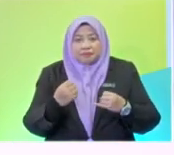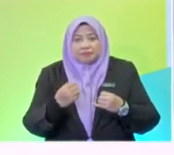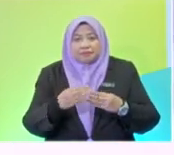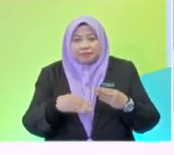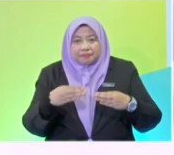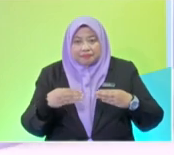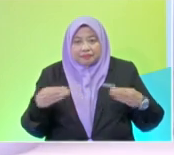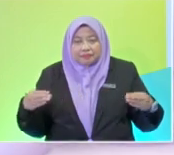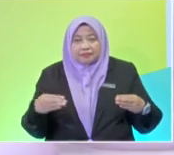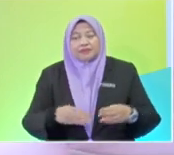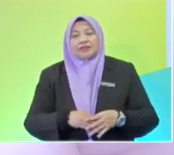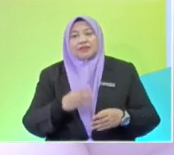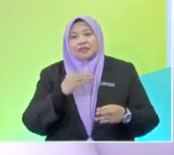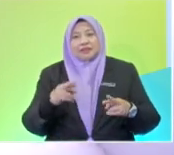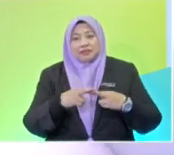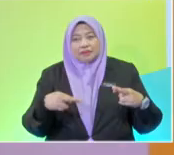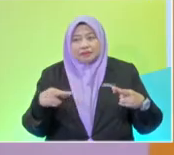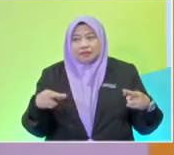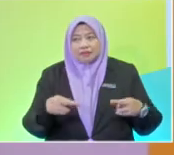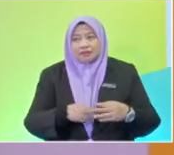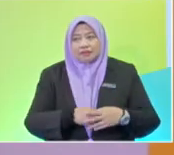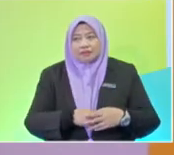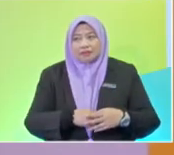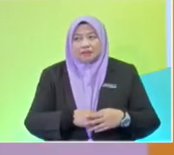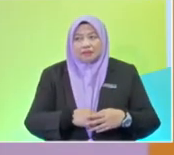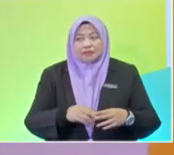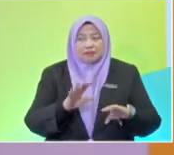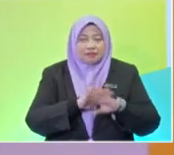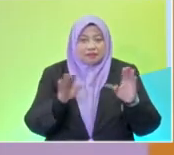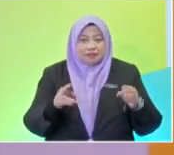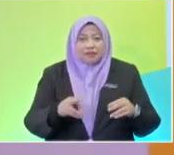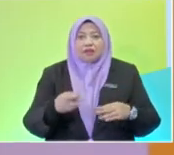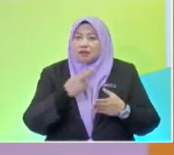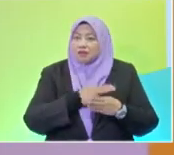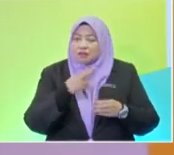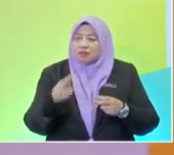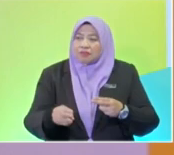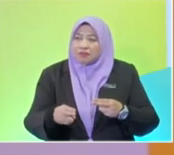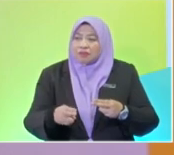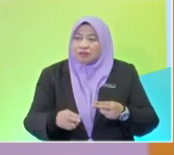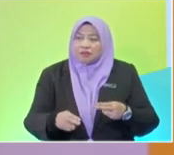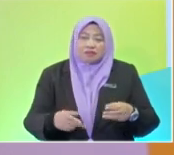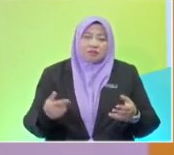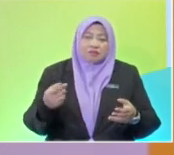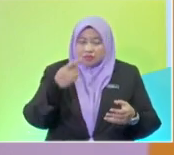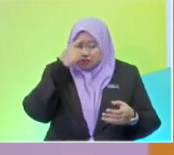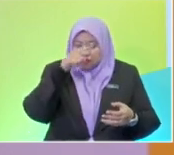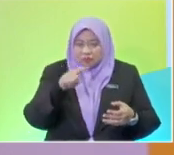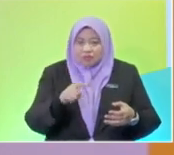betul mungkin saya punya tidak begitu hujan jadi untuk lagi meningkatkan